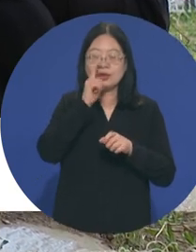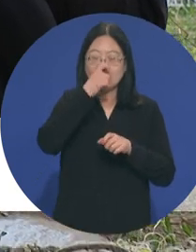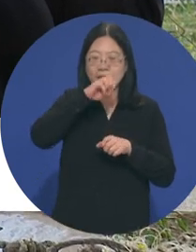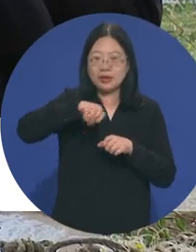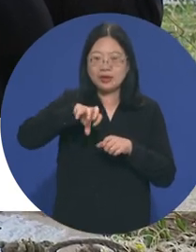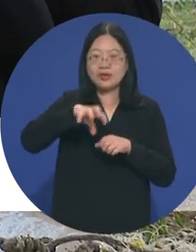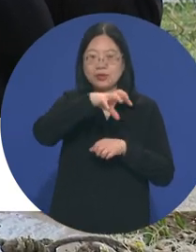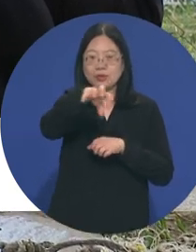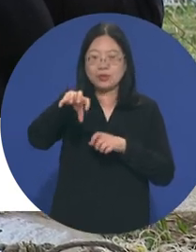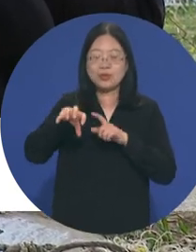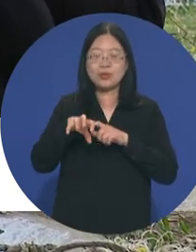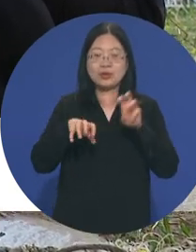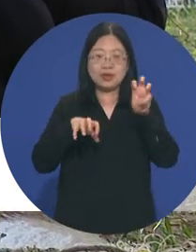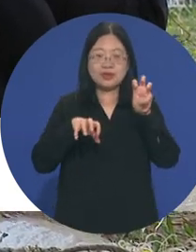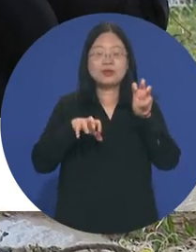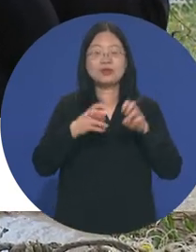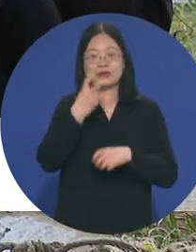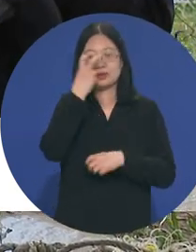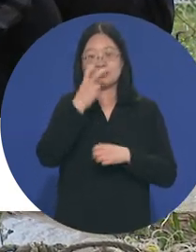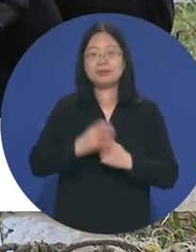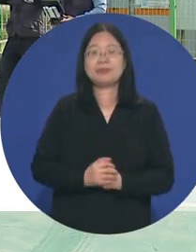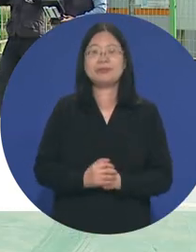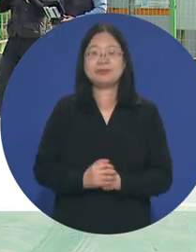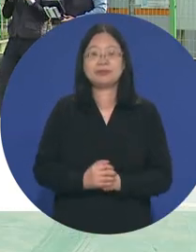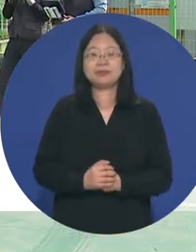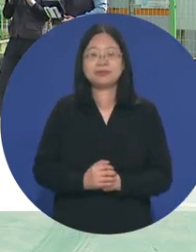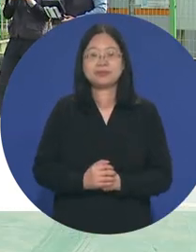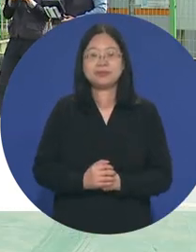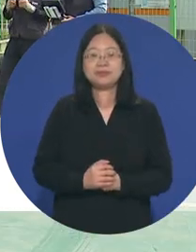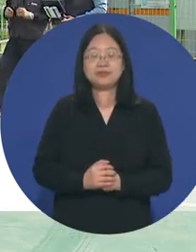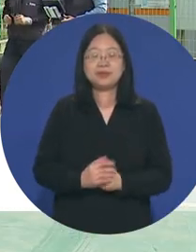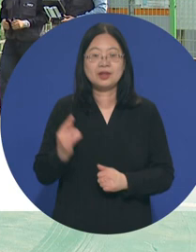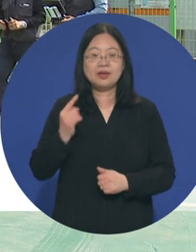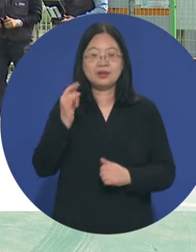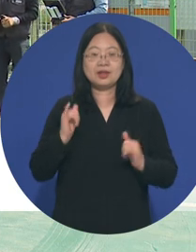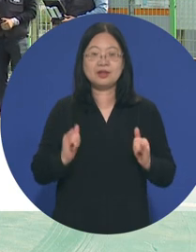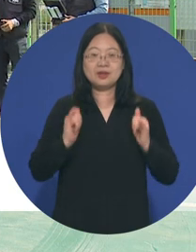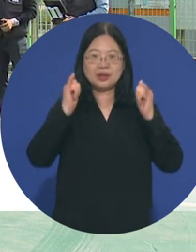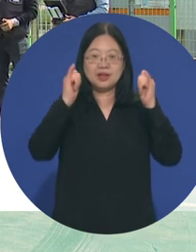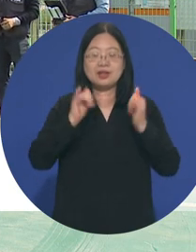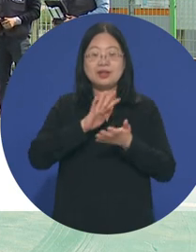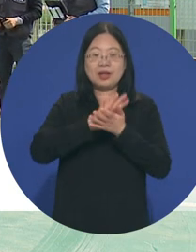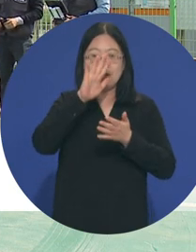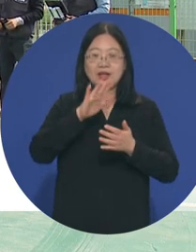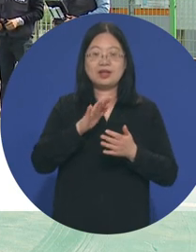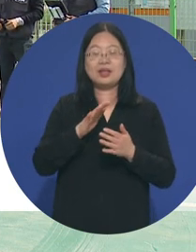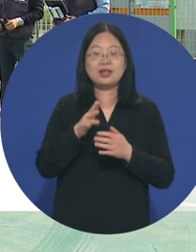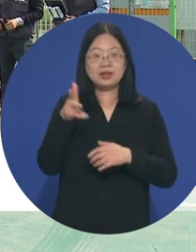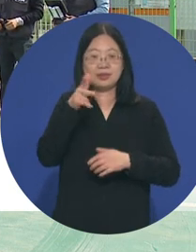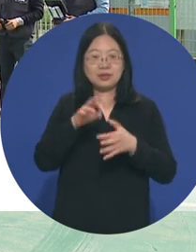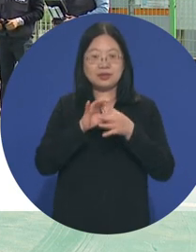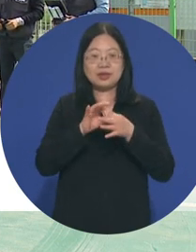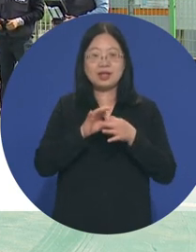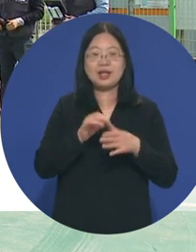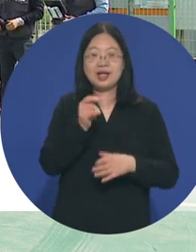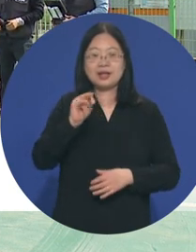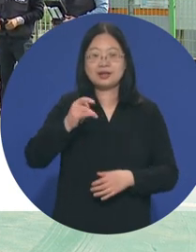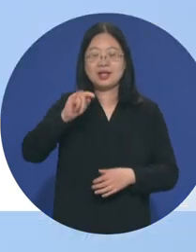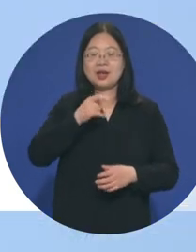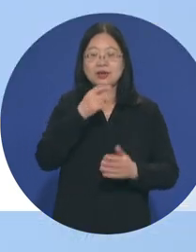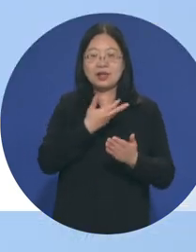등 30곳을 대상으로 진행합니다. 고성능 드론과 열화상 카메라를 활용해 한탄강 전역의